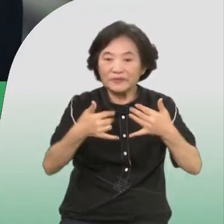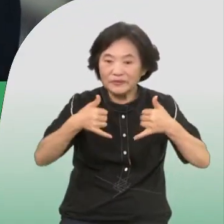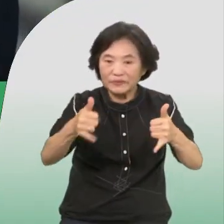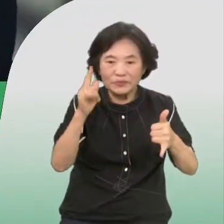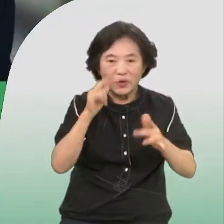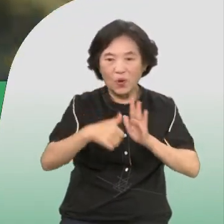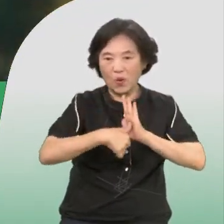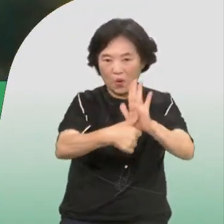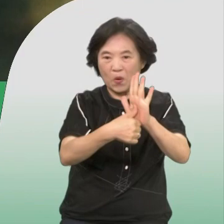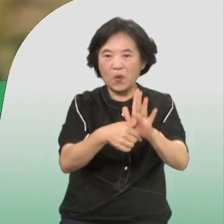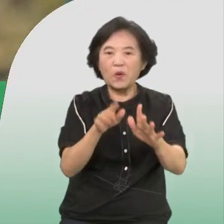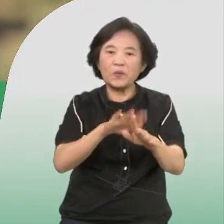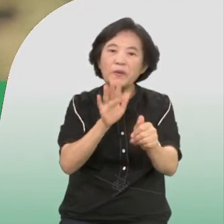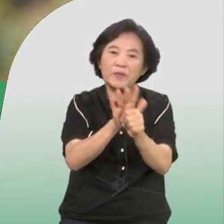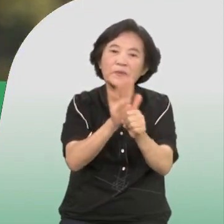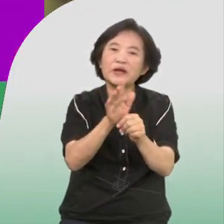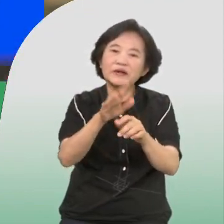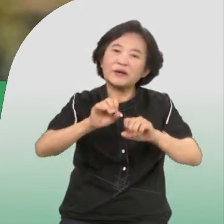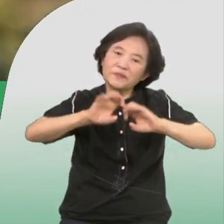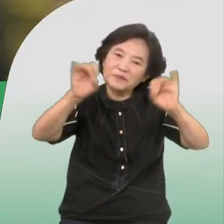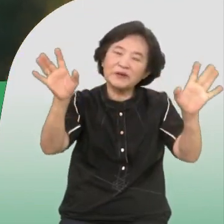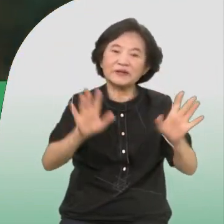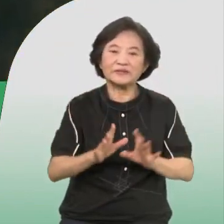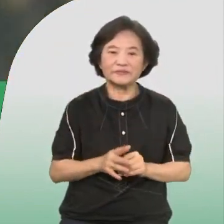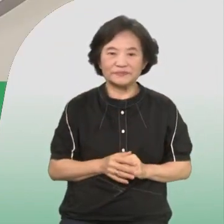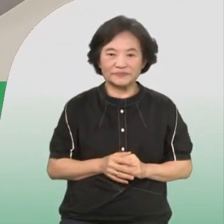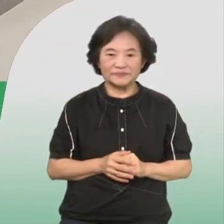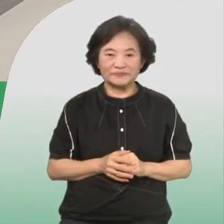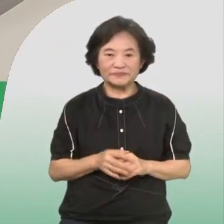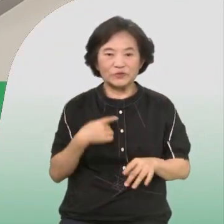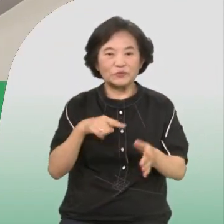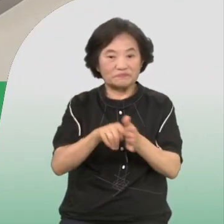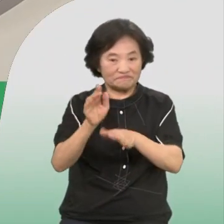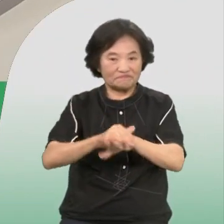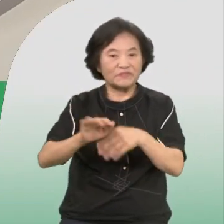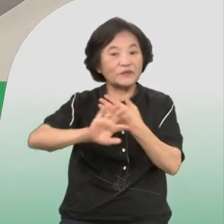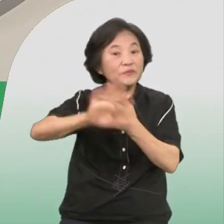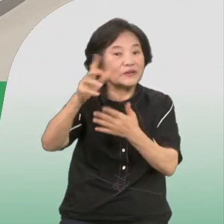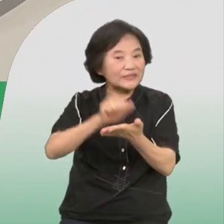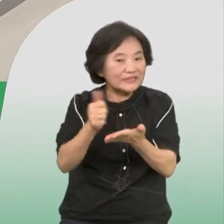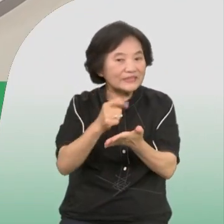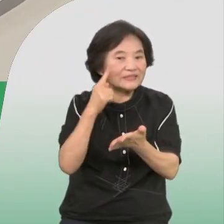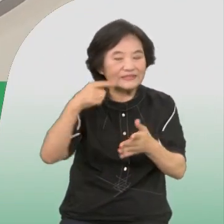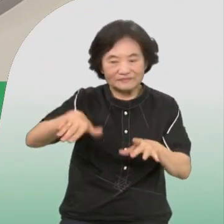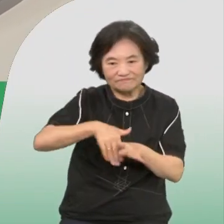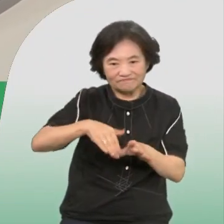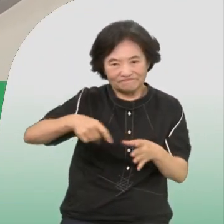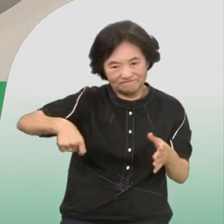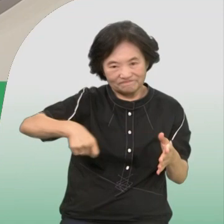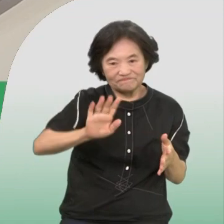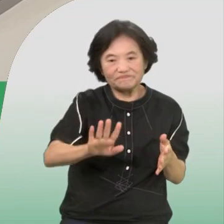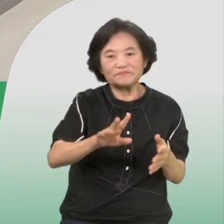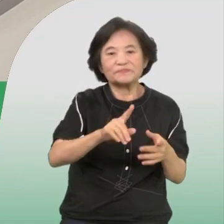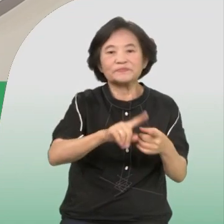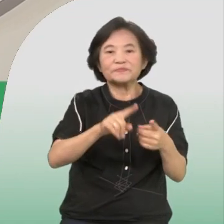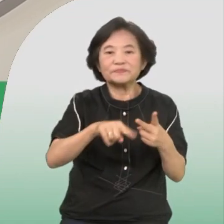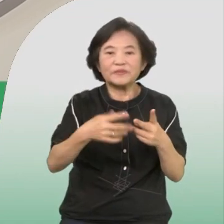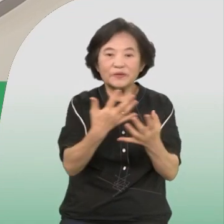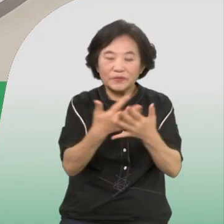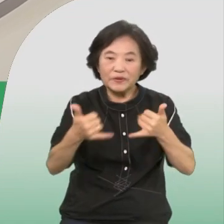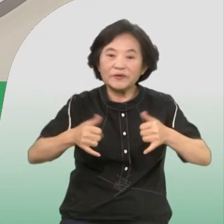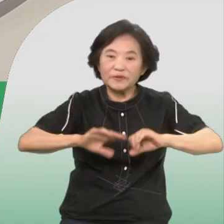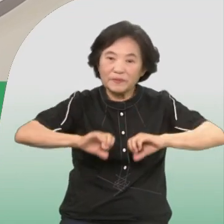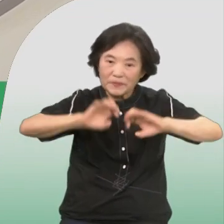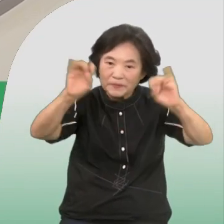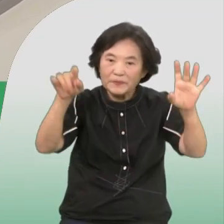人向下协推荐展品。 那个我们有就请一外国的记者来写一文化，还有那个庙路来宣传也